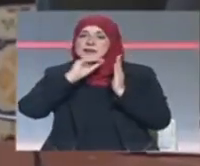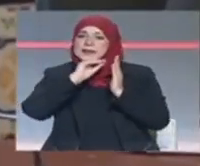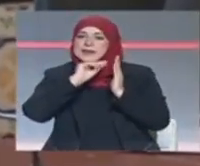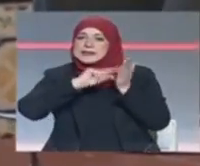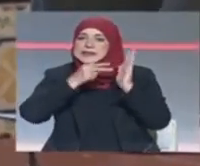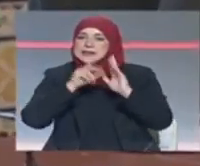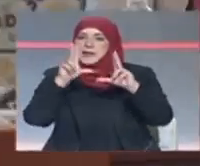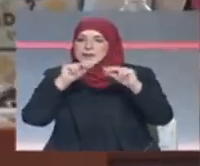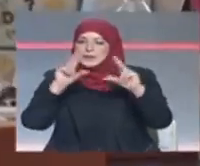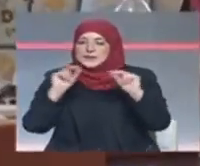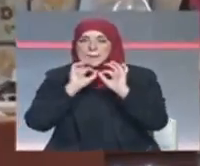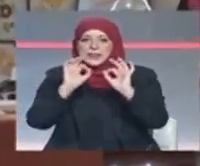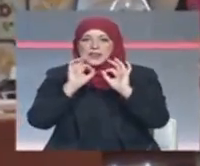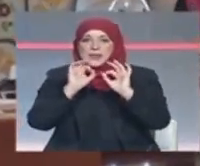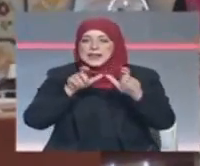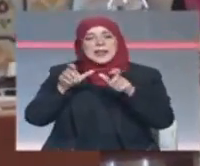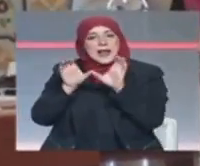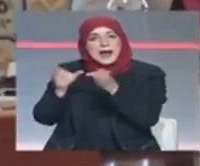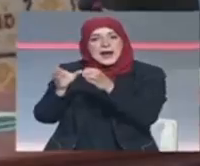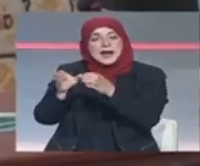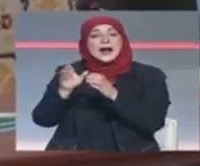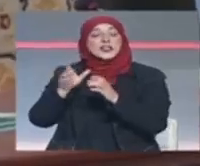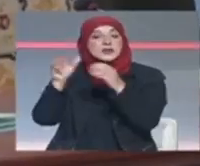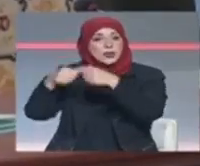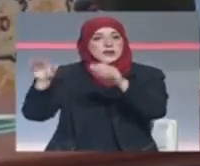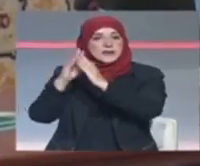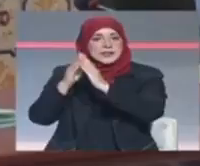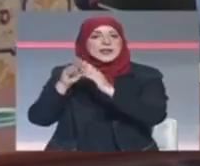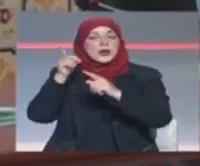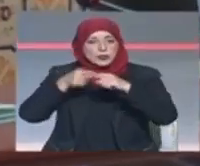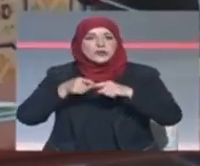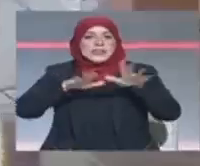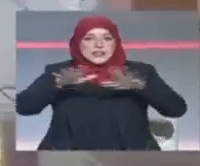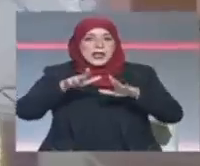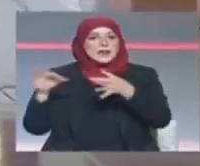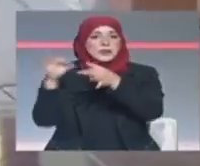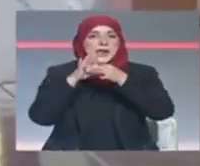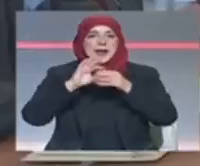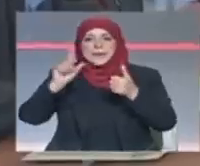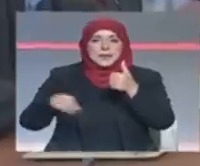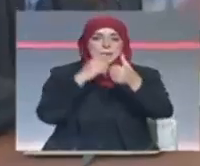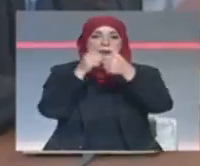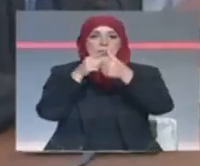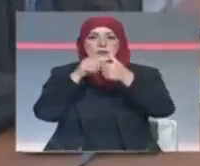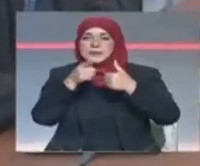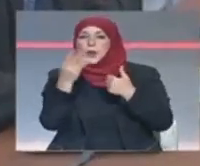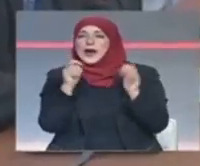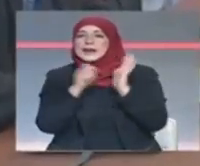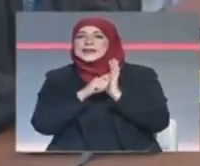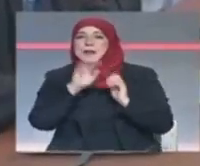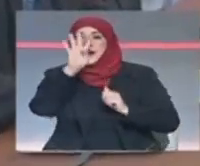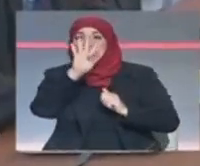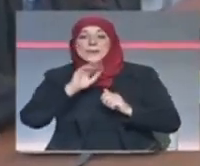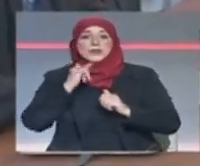الوطنيه للحجر الصحي الموجه وخاصه الاجراءات المتعلقه بالمرحله الاولى التي ستمتد من الرابع الى الثامن